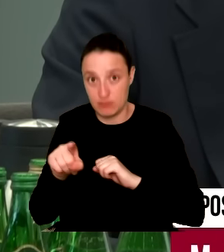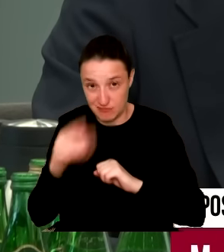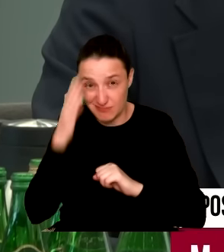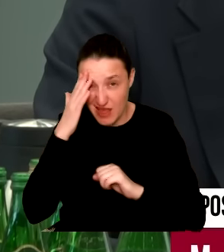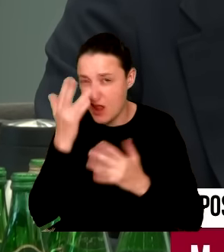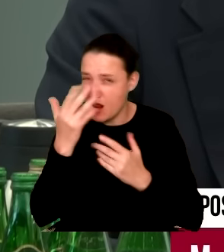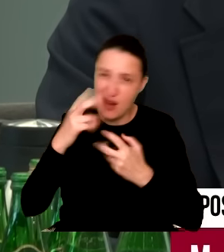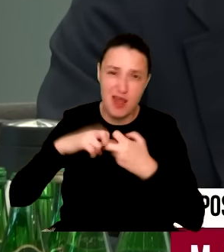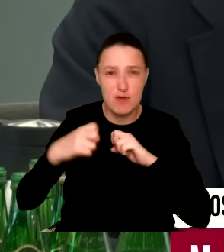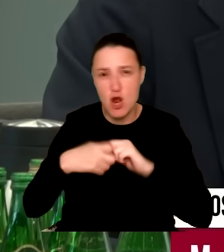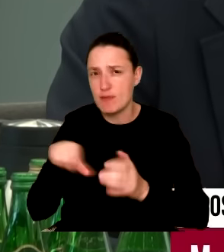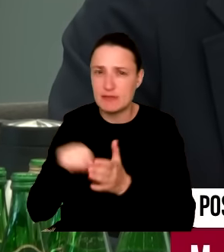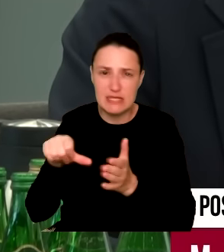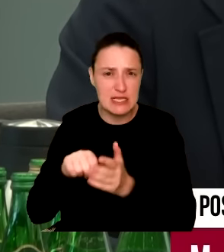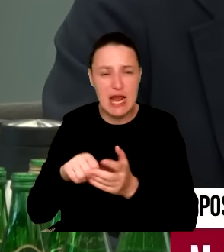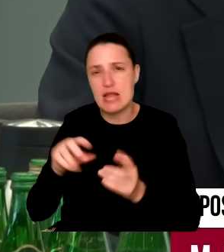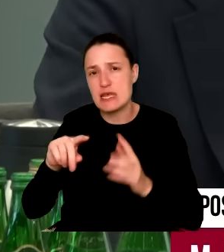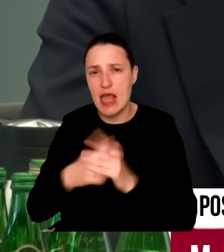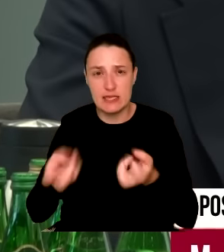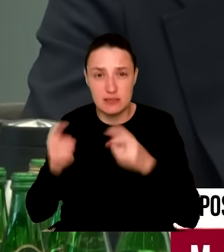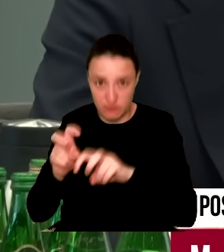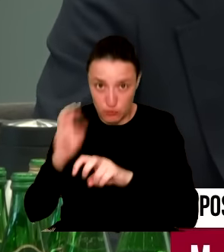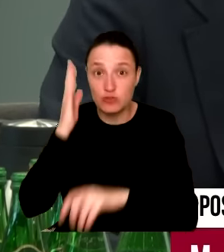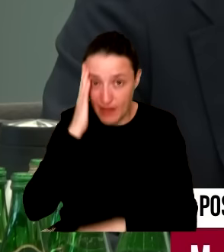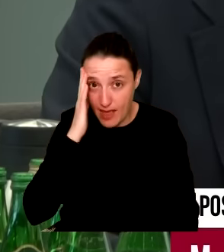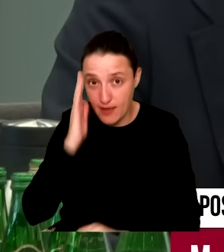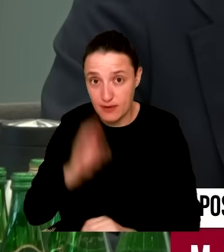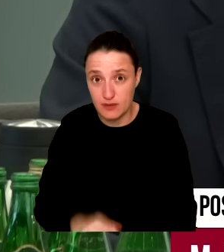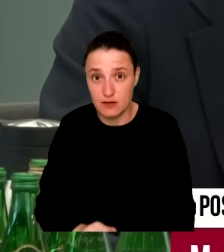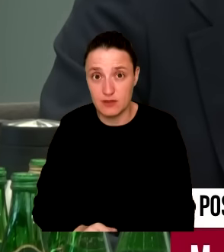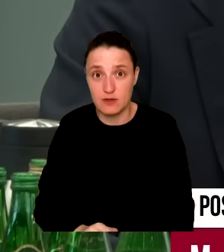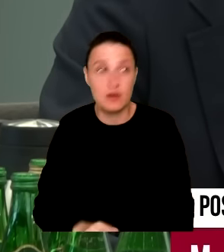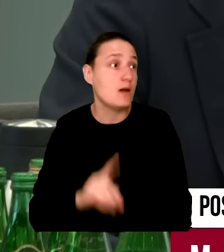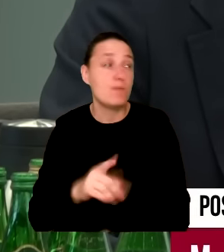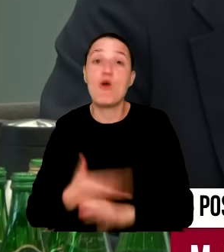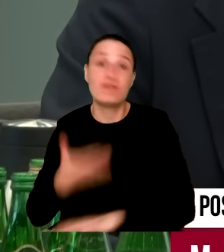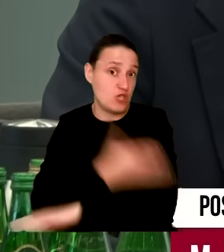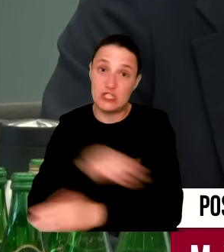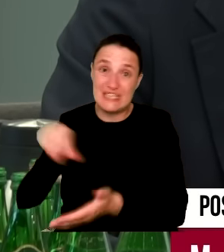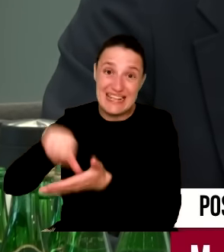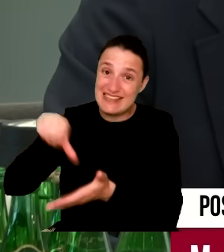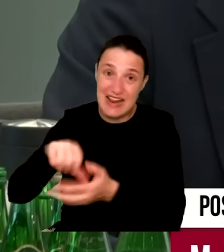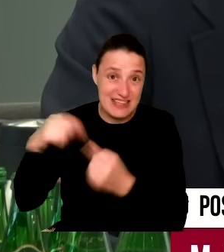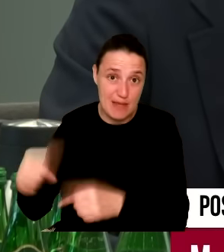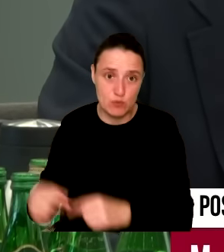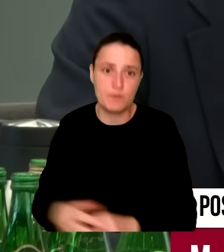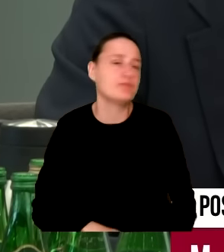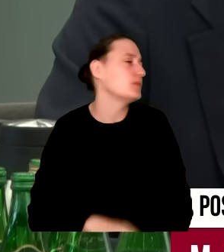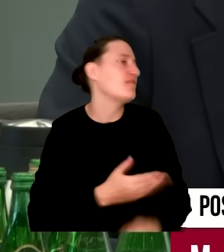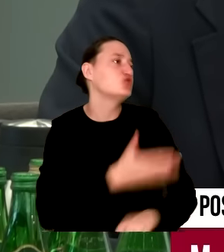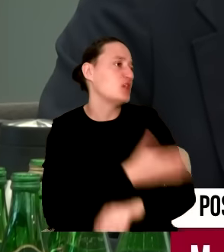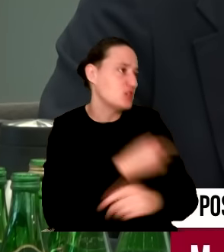związanych żeby go stworzyć takiego centralnego rejestru wyborców nie było centralnego rejestru